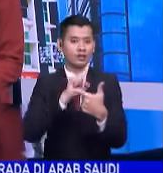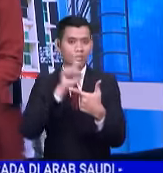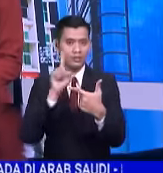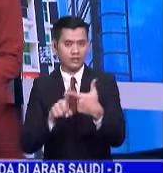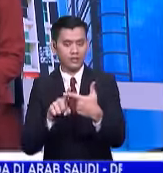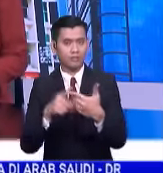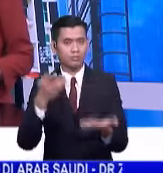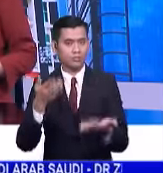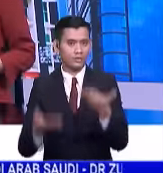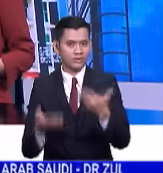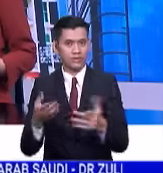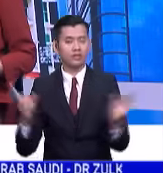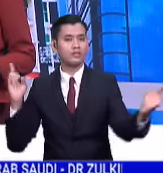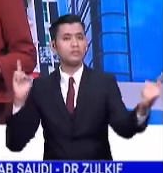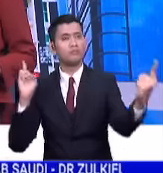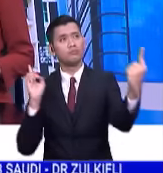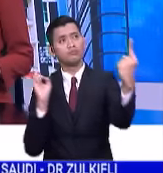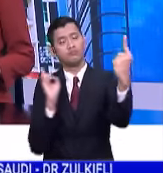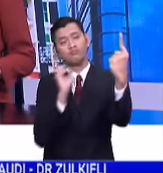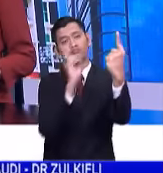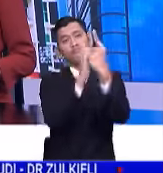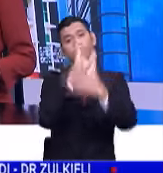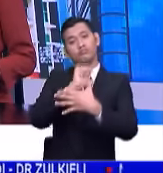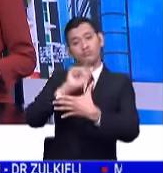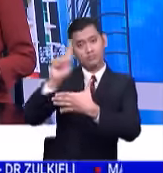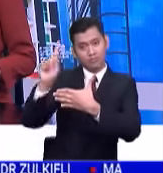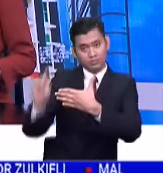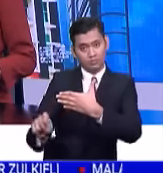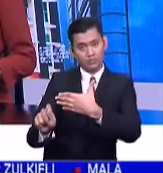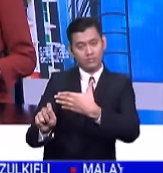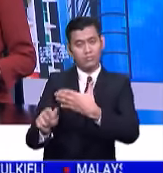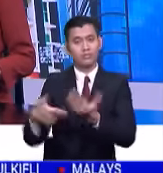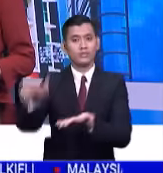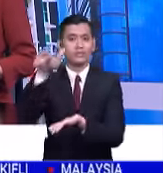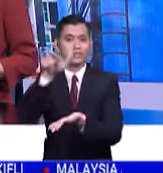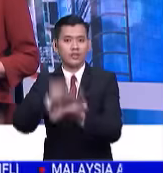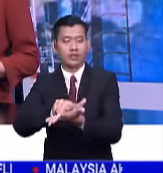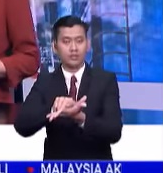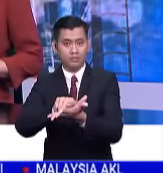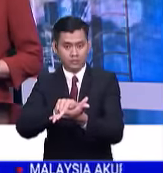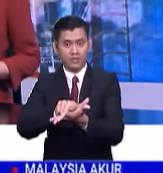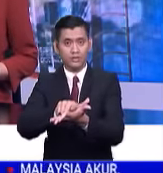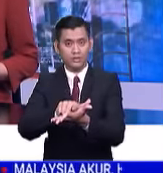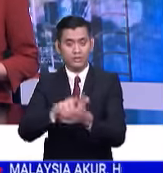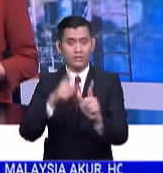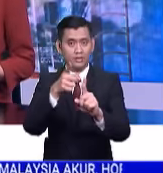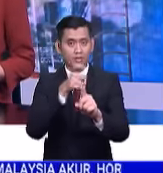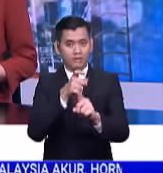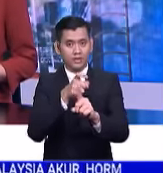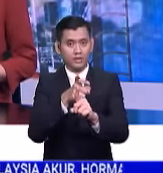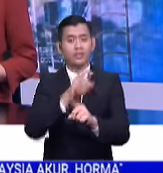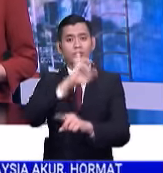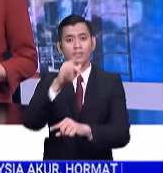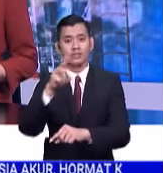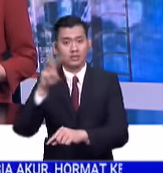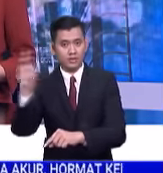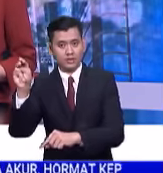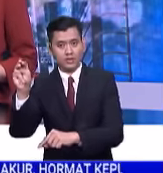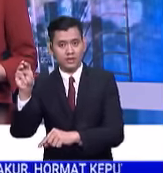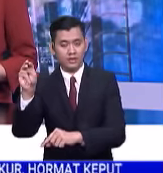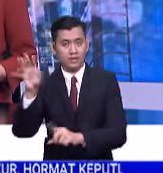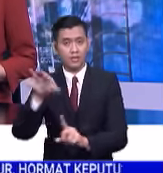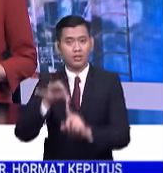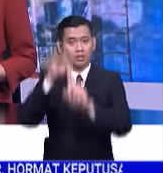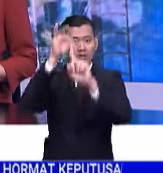hanya pertemuan di alam nan kekal menanti mereka. Ikuti laporan siri pertama wartawan JAKIM Syuhada Hashim secara